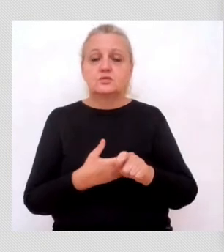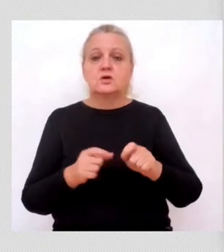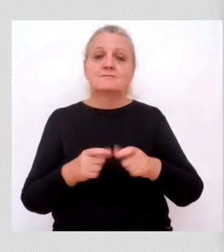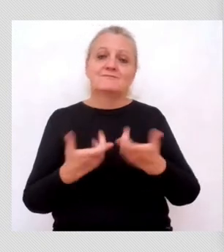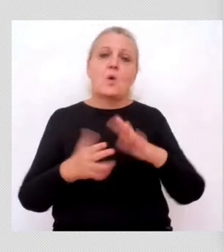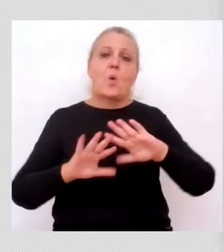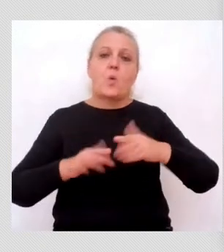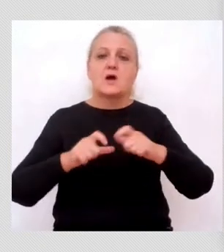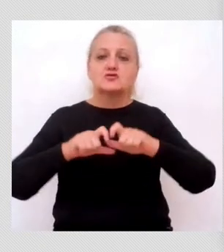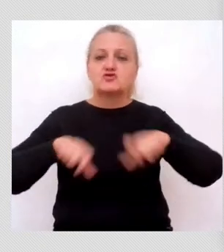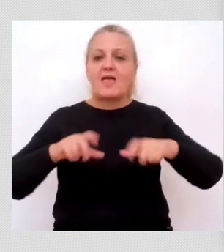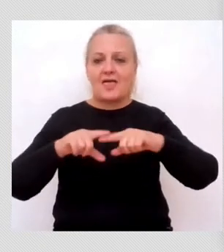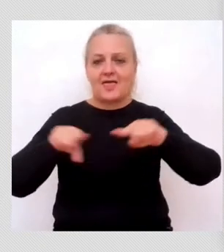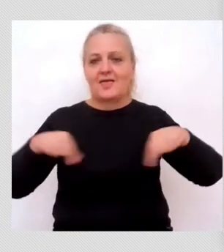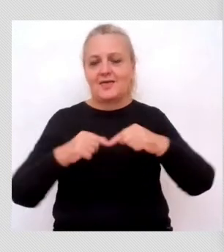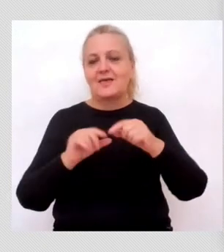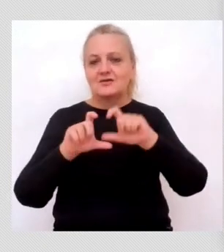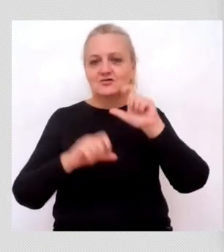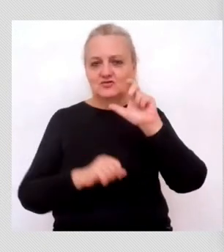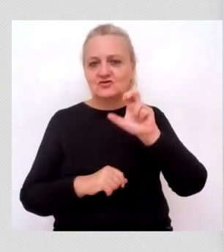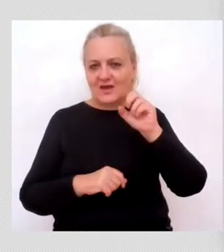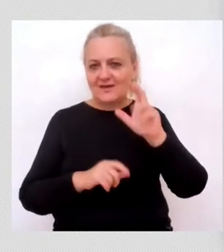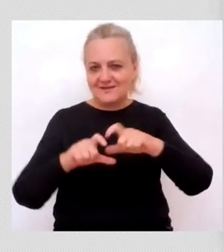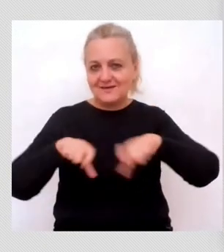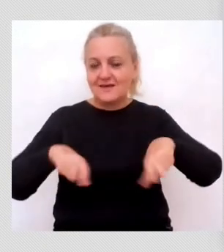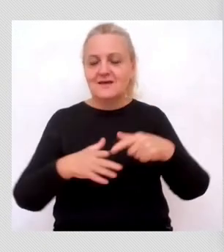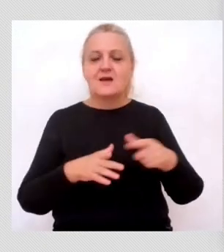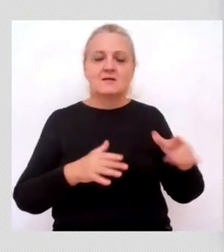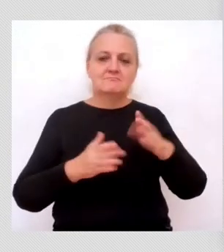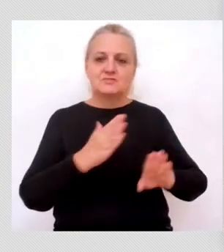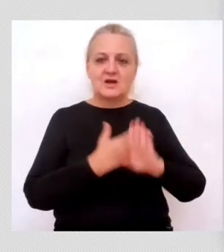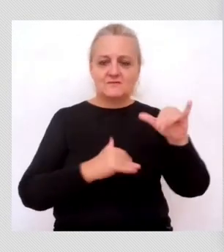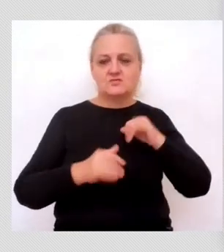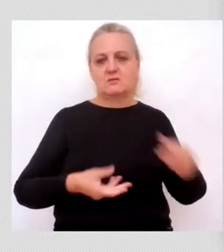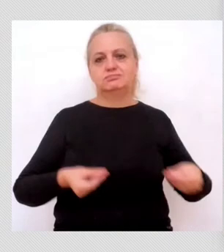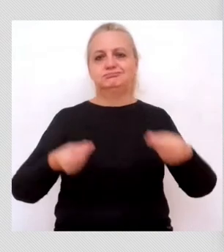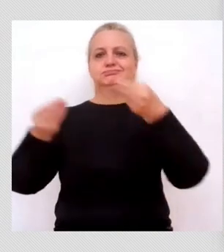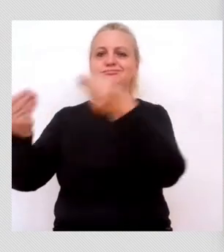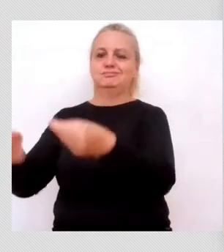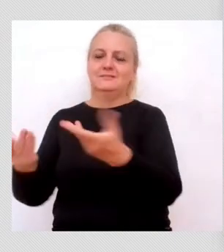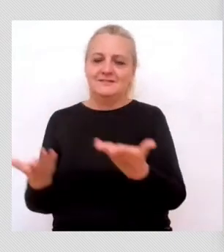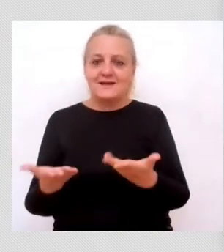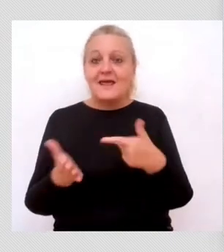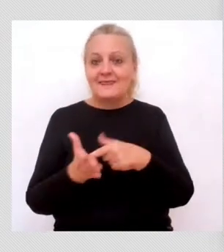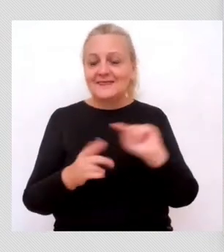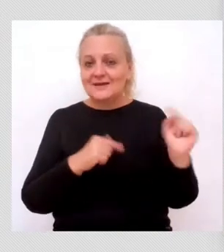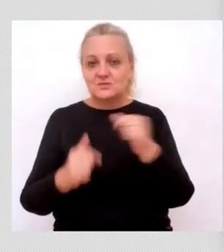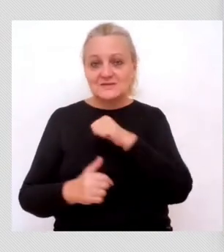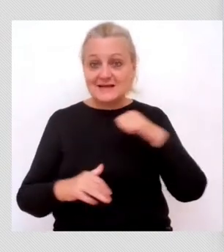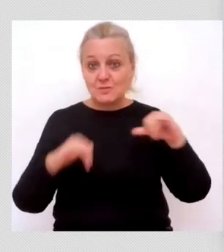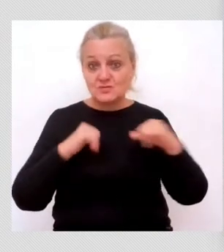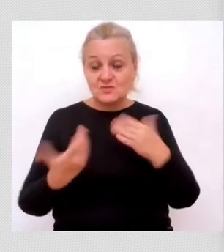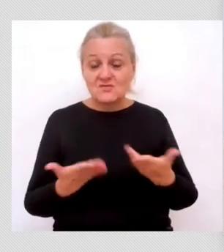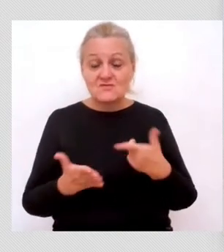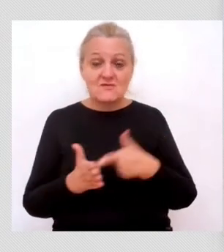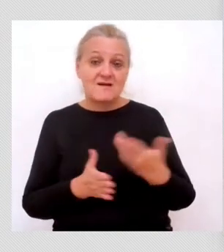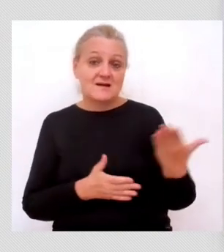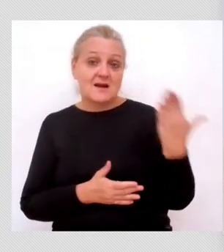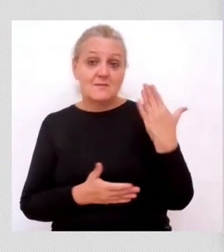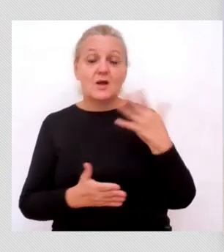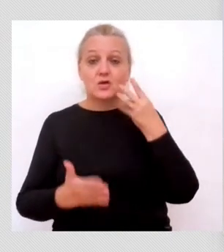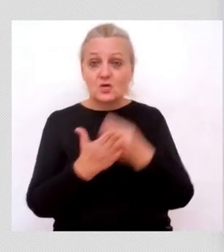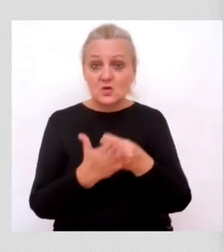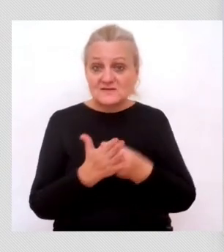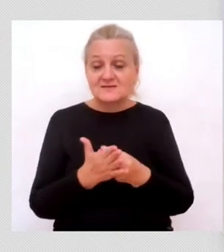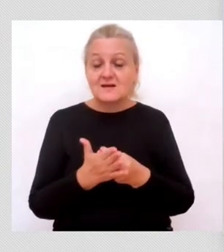będzie wojewoda, czy przedstawiciel rządu. I pomijanie w dyskusji strony samorządowej, powiedziałbym tej, która w ostatnich, która doceniamy i też jest